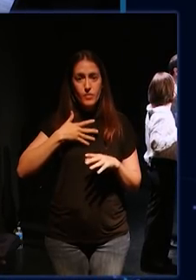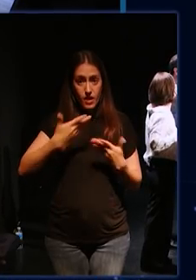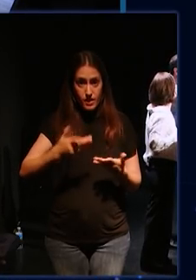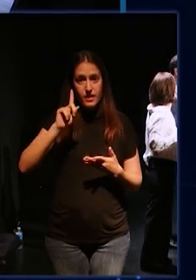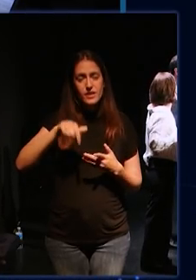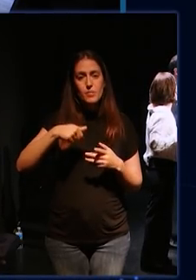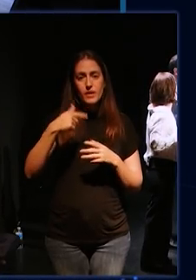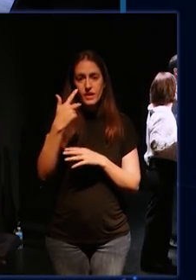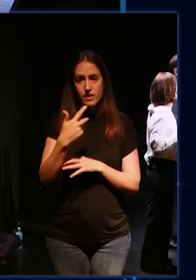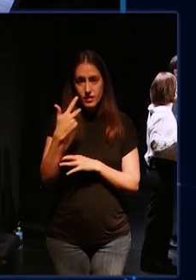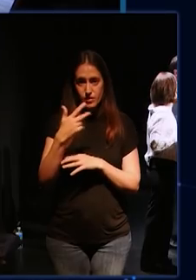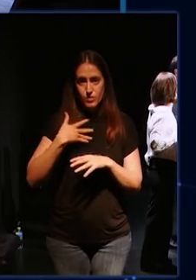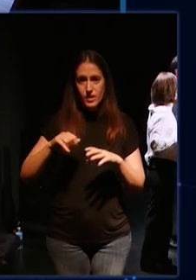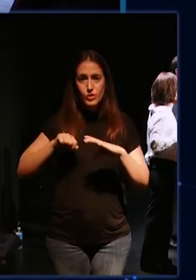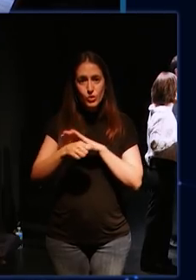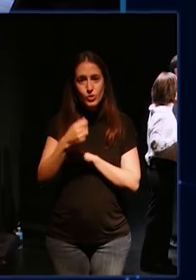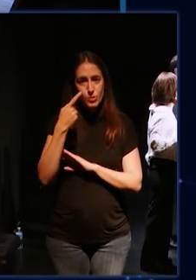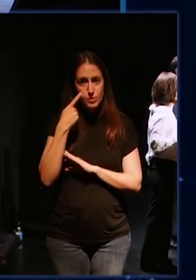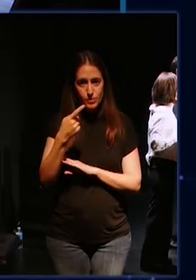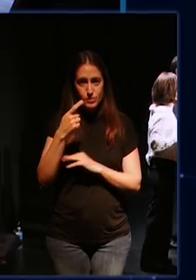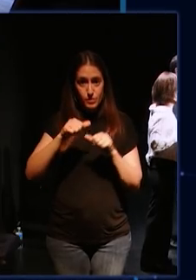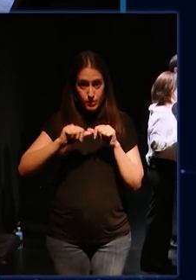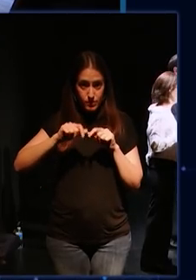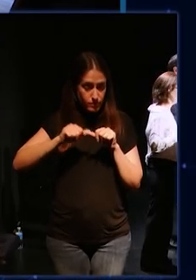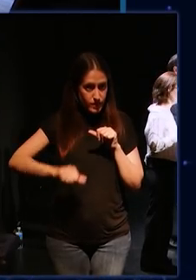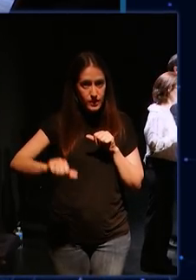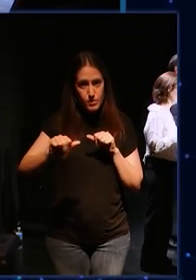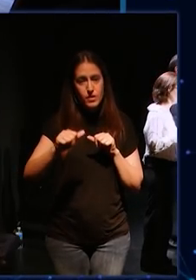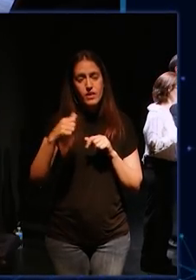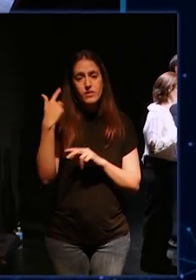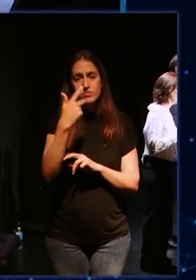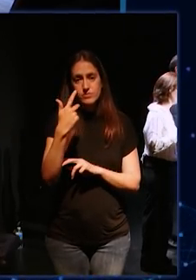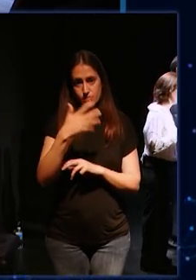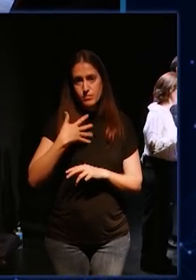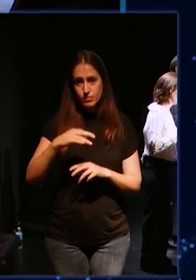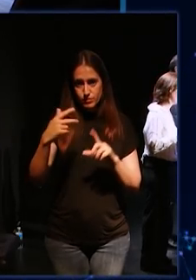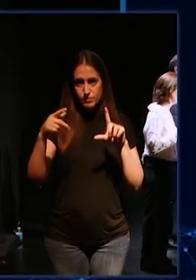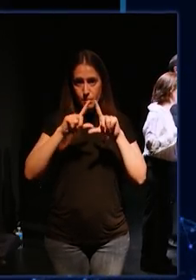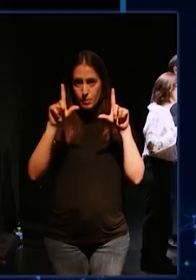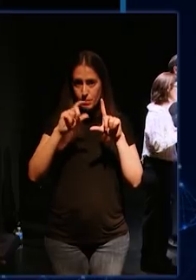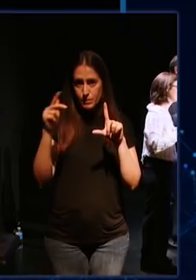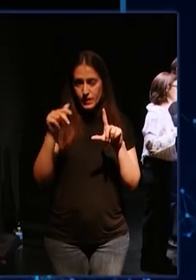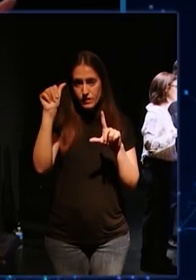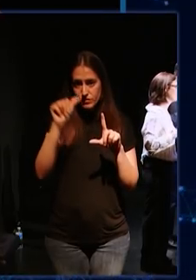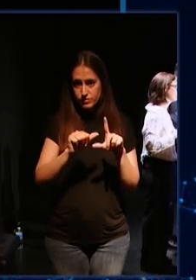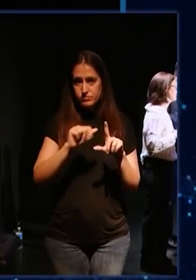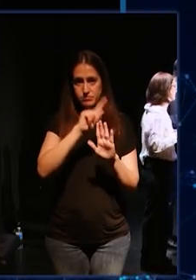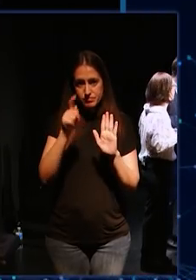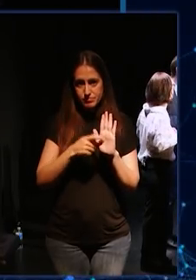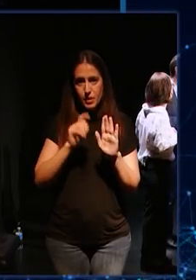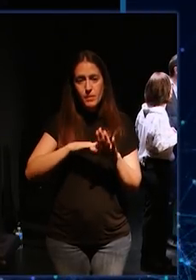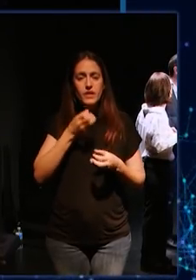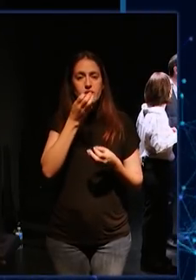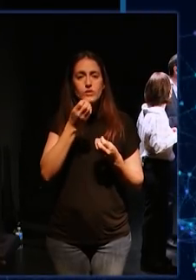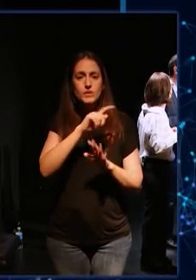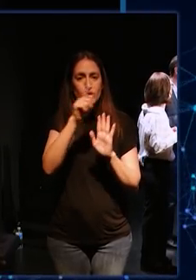recordem doncs, en el nostre canal de YouTube, a partir de demà podreu veure repetit aquest debat íntegrament, així podreu estar ben informats